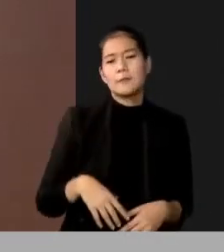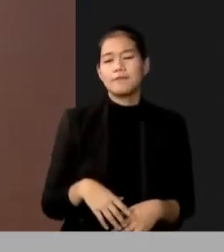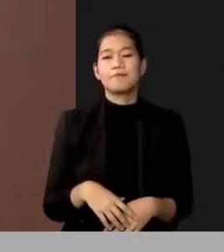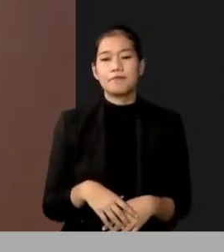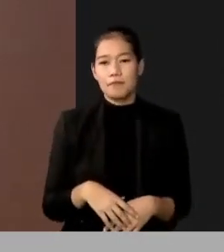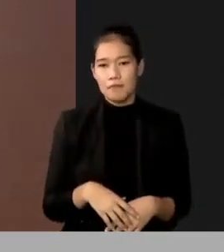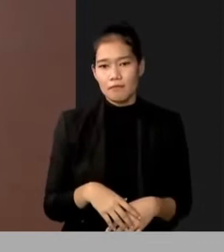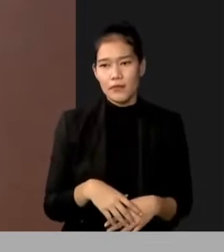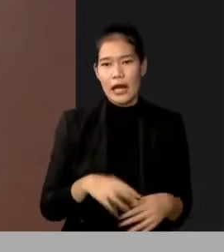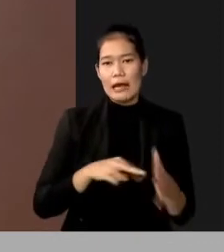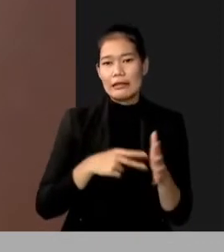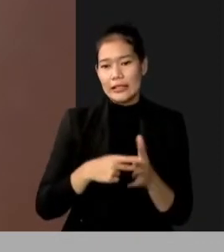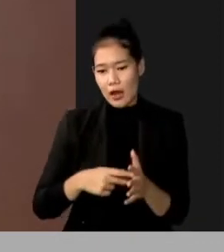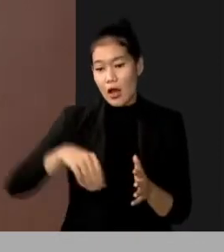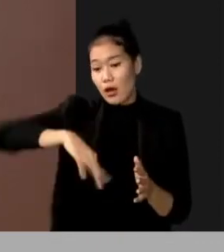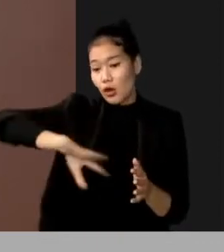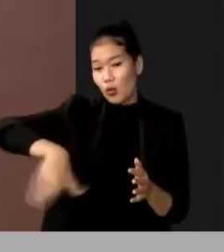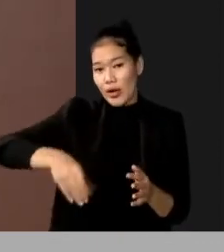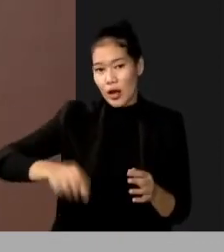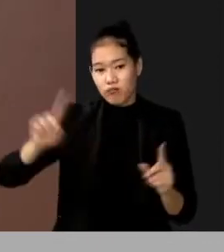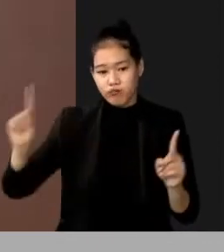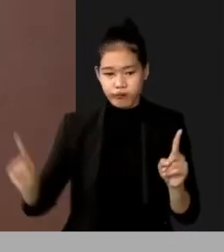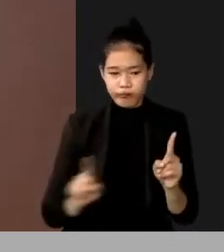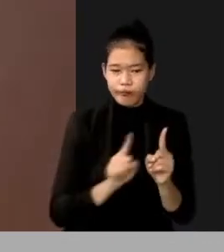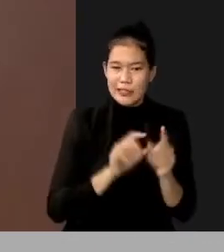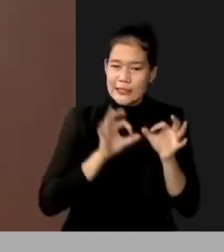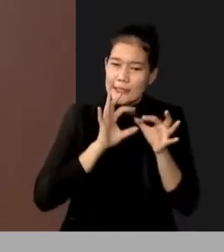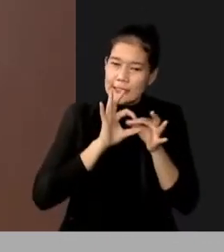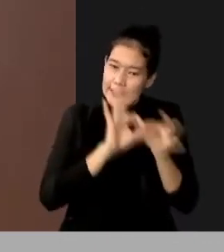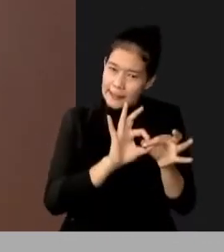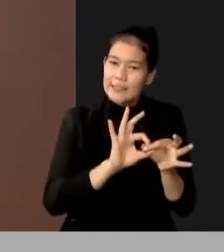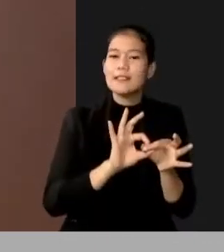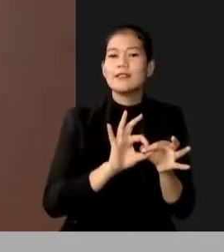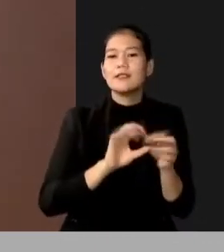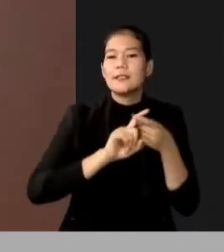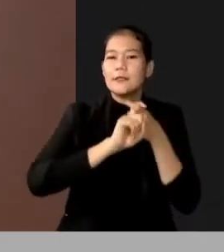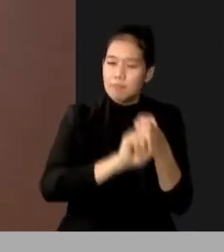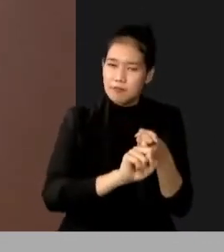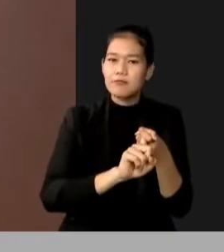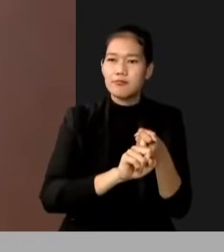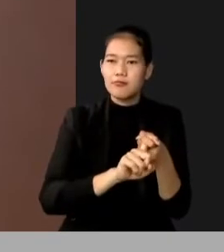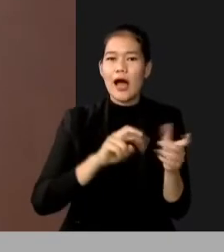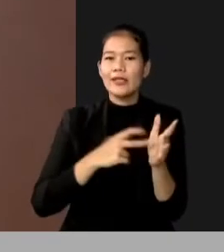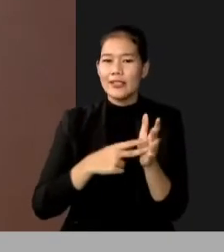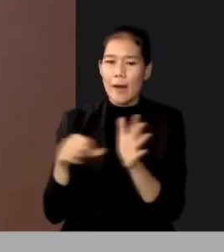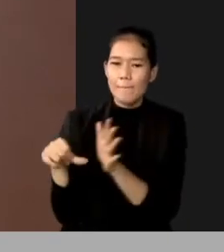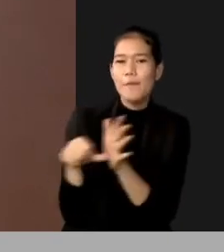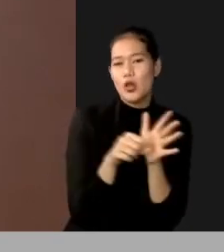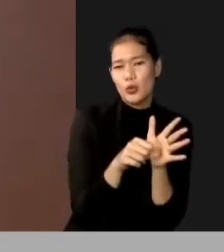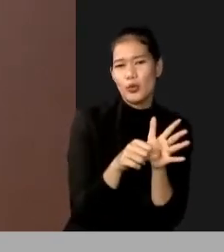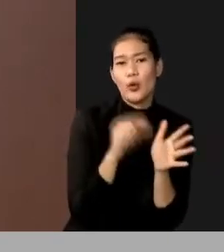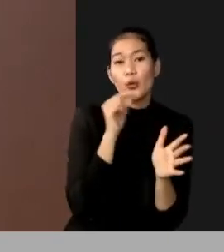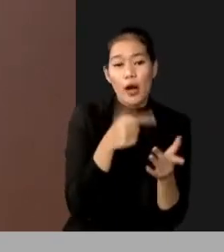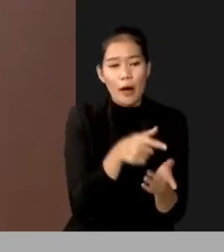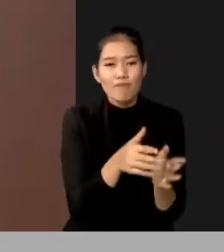kita jadi pendekatan kita kau udah apa lebih kenal dengan baik kita Teh Nia jadi itu bisa lebih membantu ia untuk